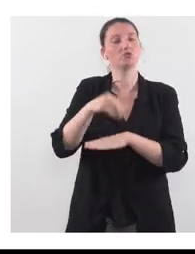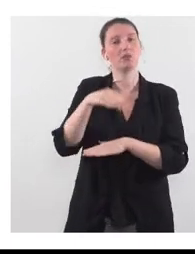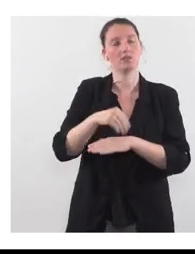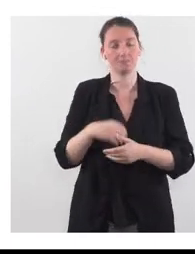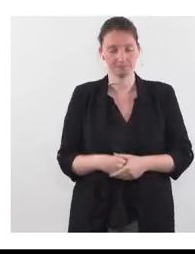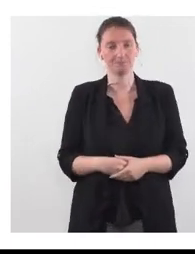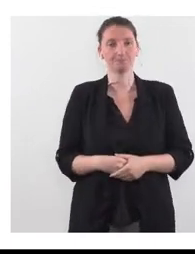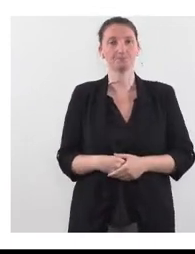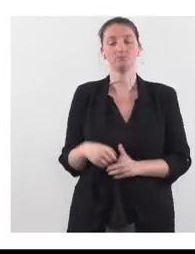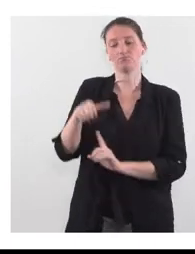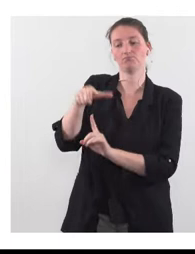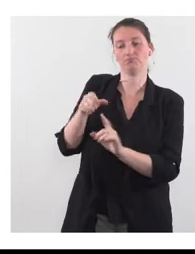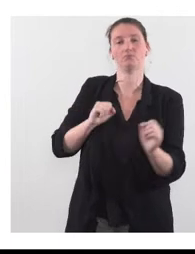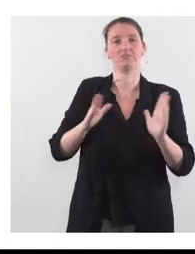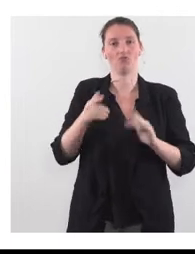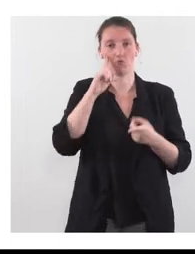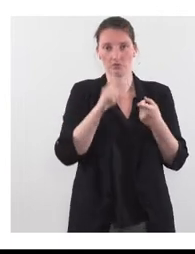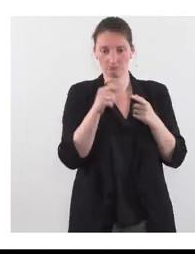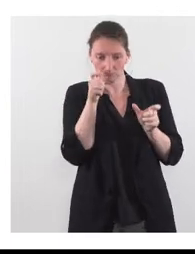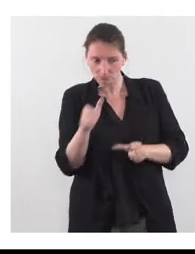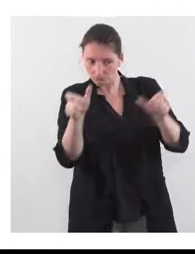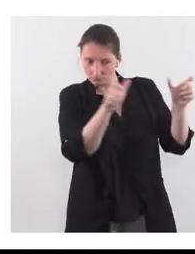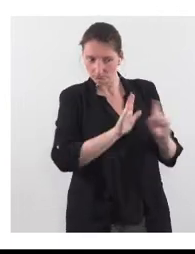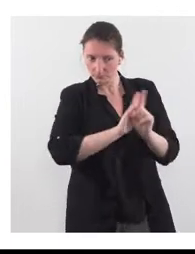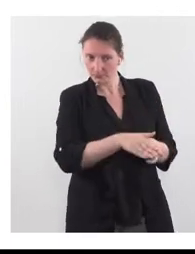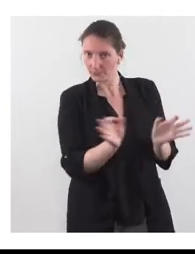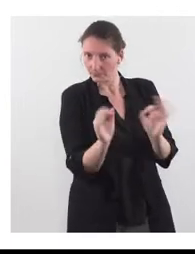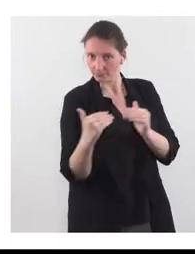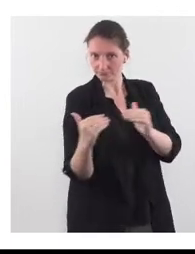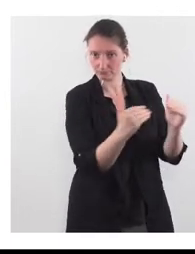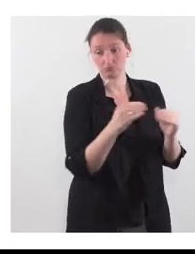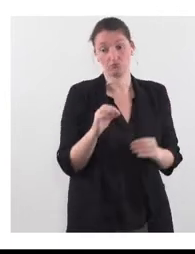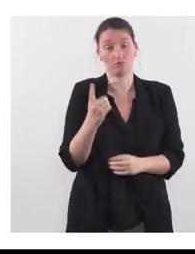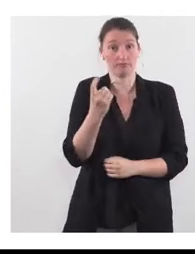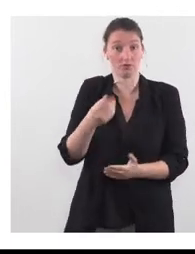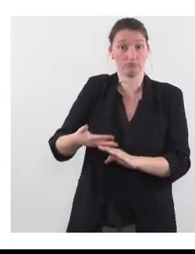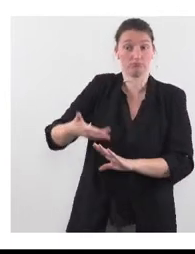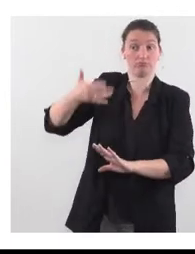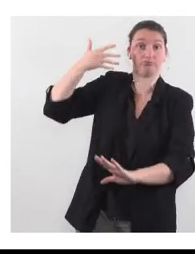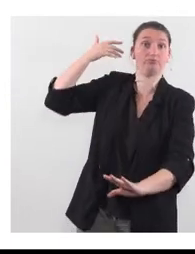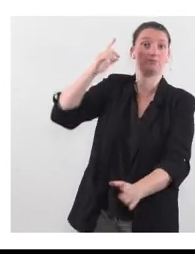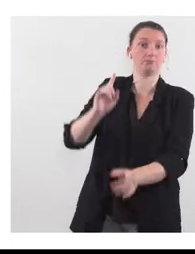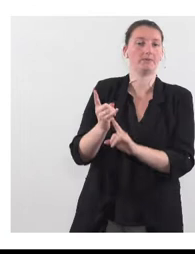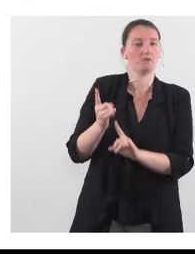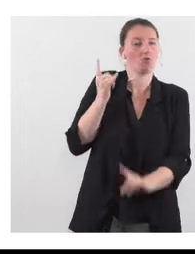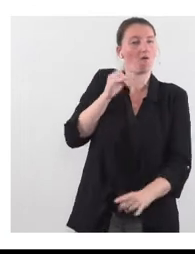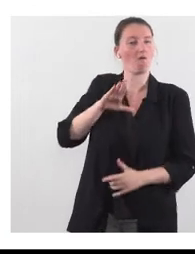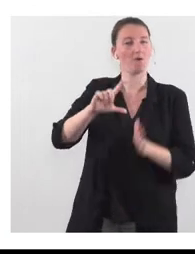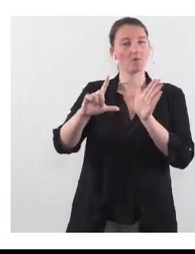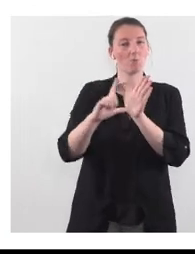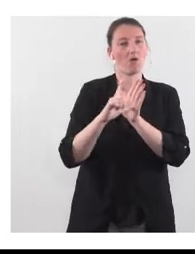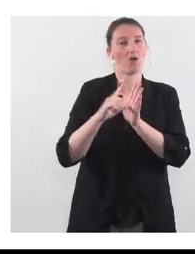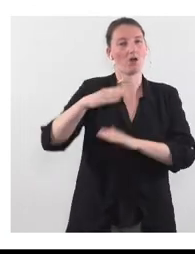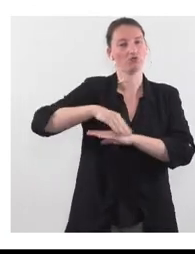Le médiateur pour l'égalité de traitement est issu d'une longue tradition dans la loi suédoise. Nous avons